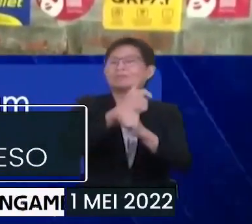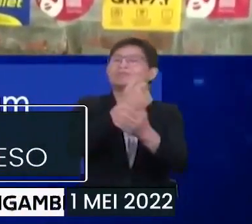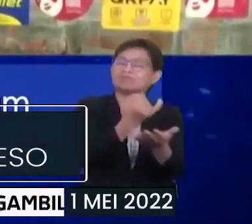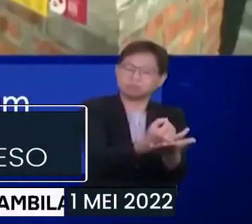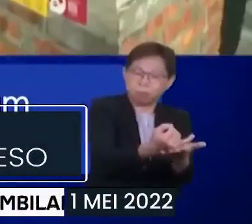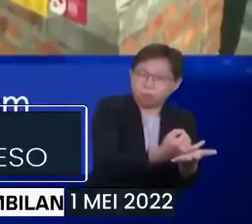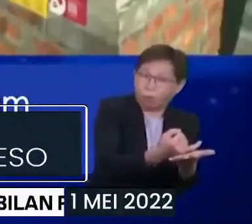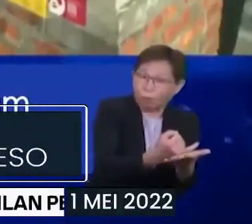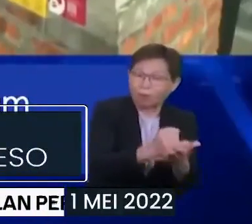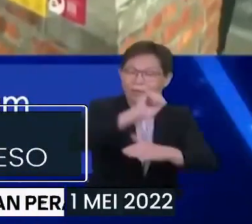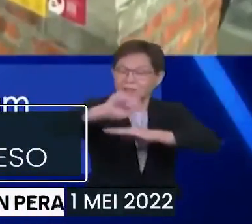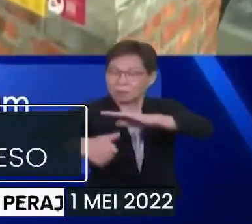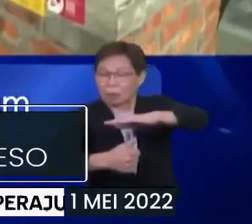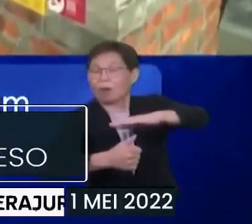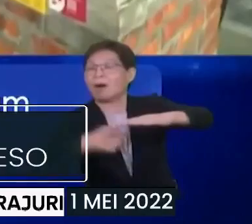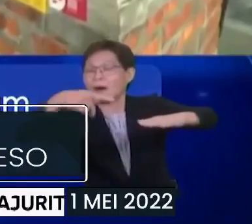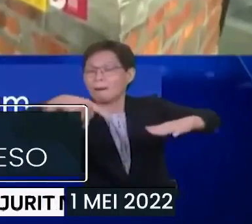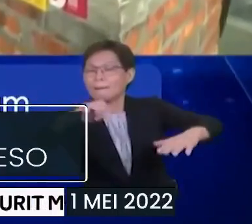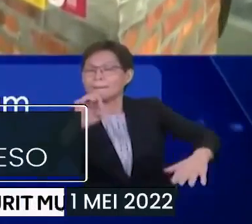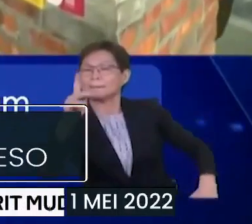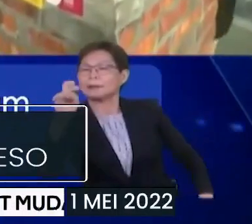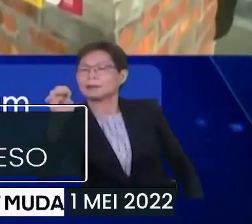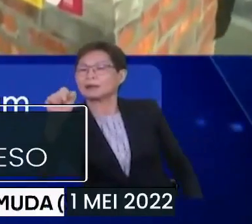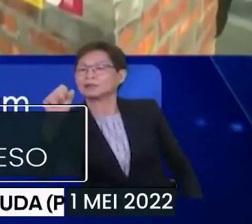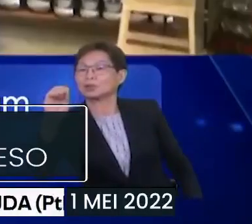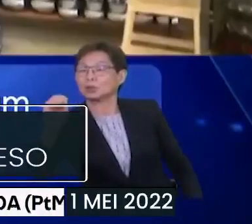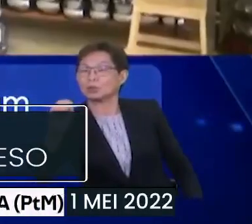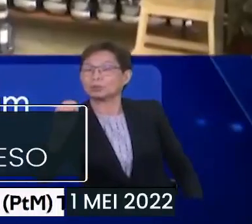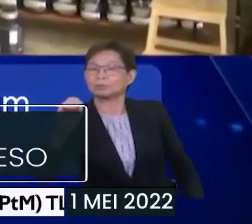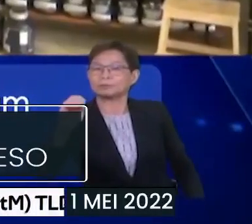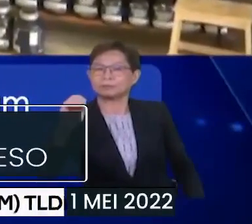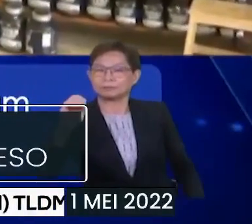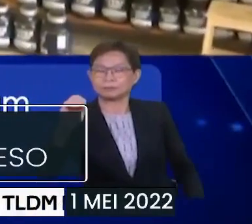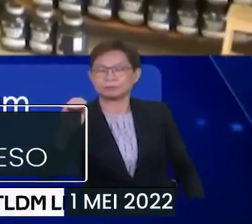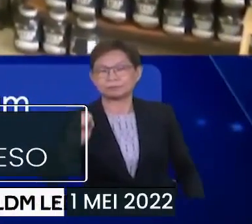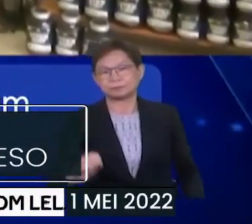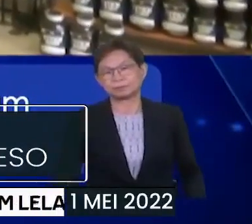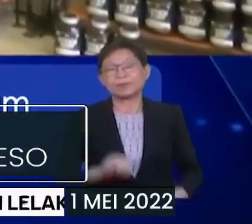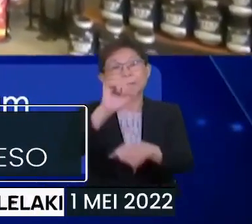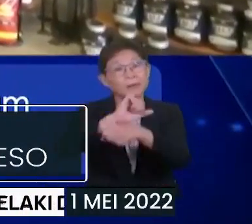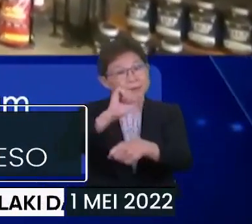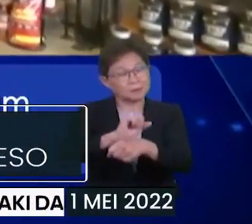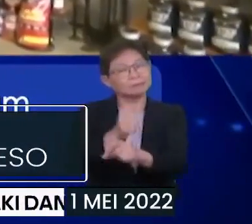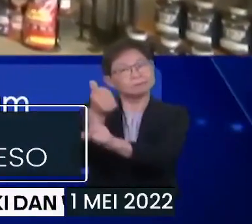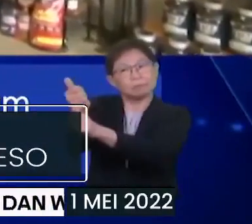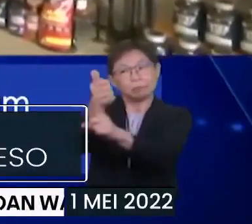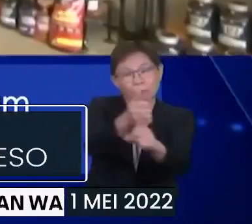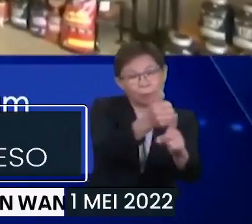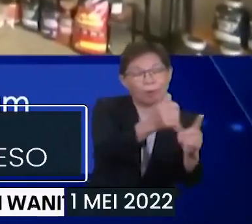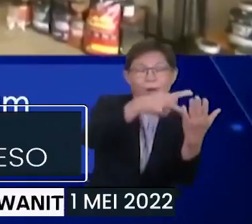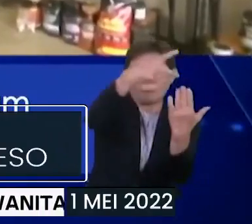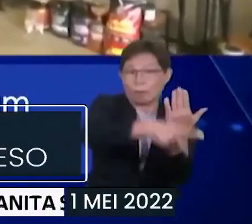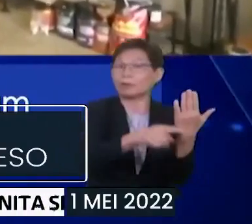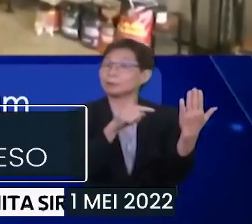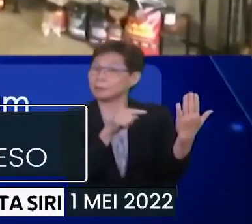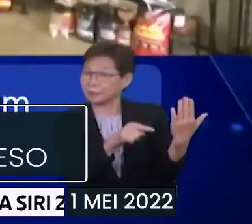di bawah perkeso menurut isqim keselamatan sosial pekerjaan sendiri di bawah progreen